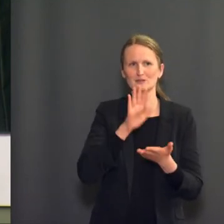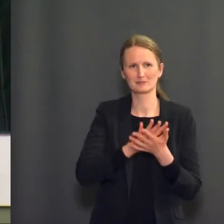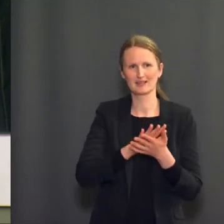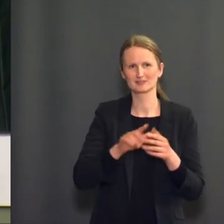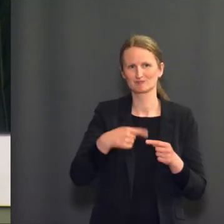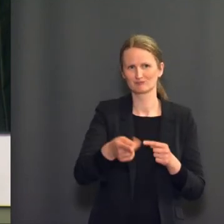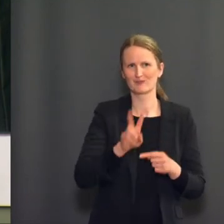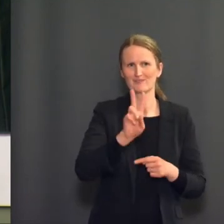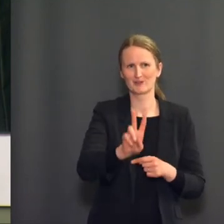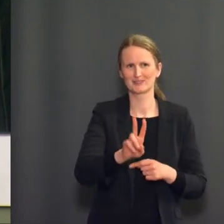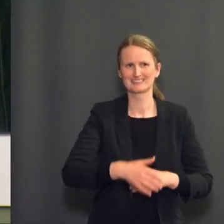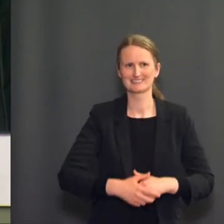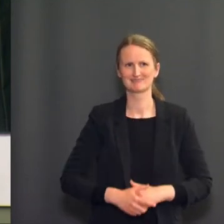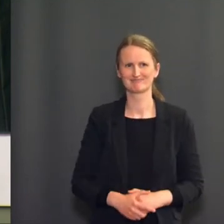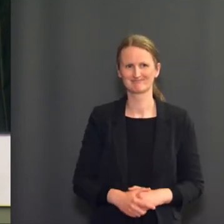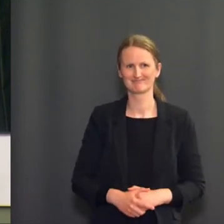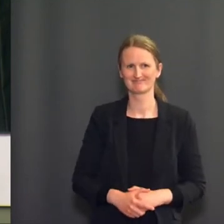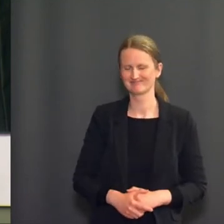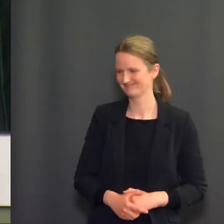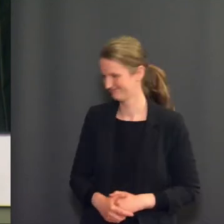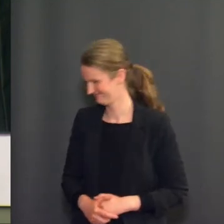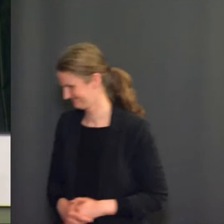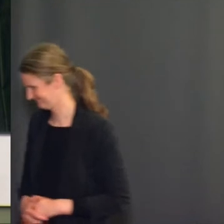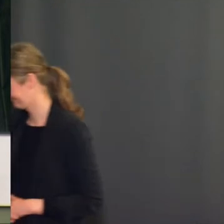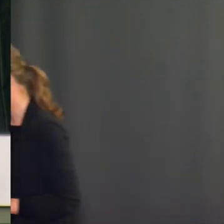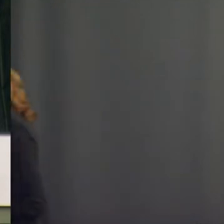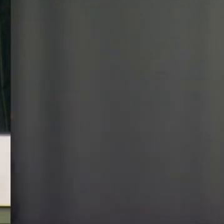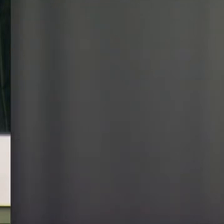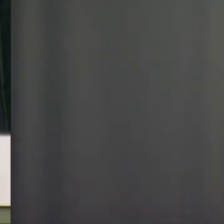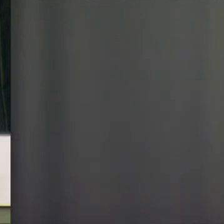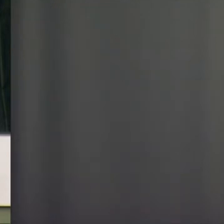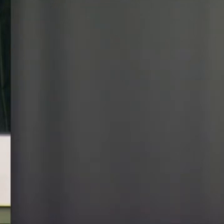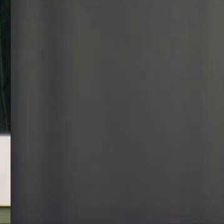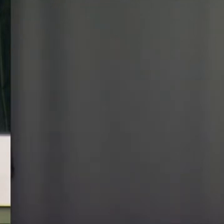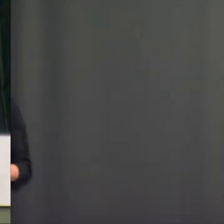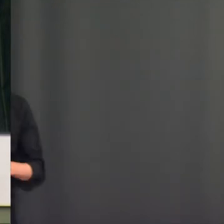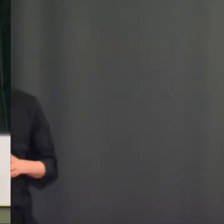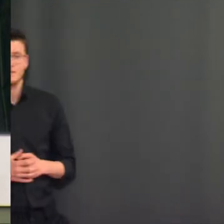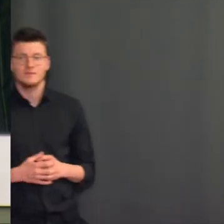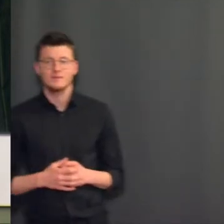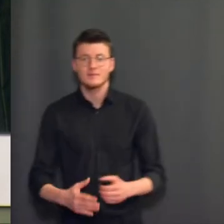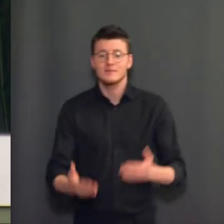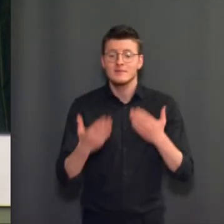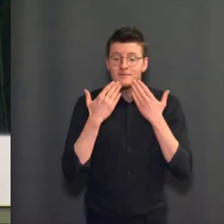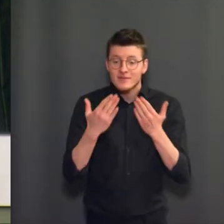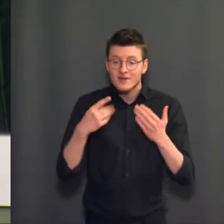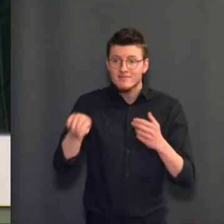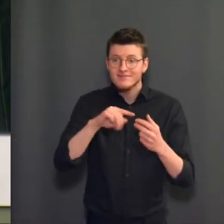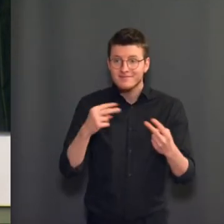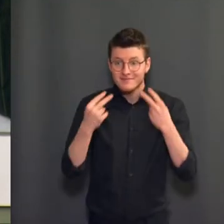Bedankt voor uw aandacht en tot vrijdag voor de volgende persconferentie.